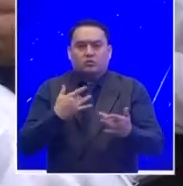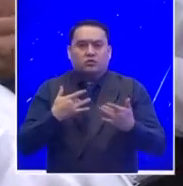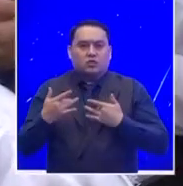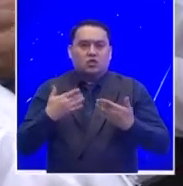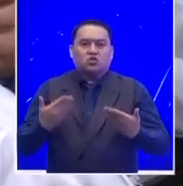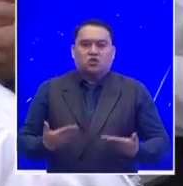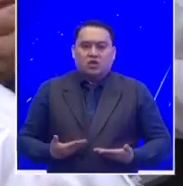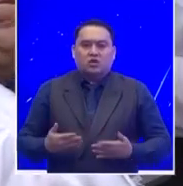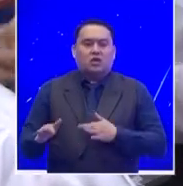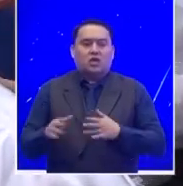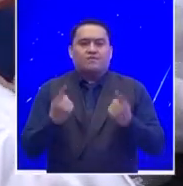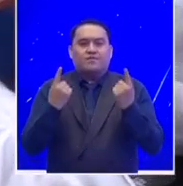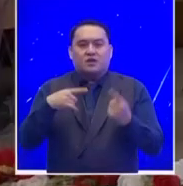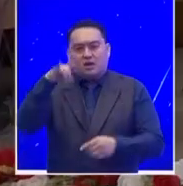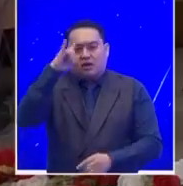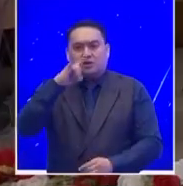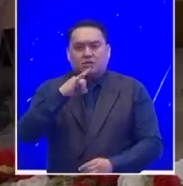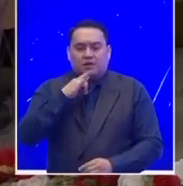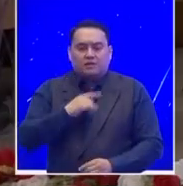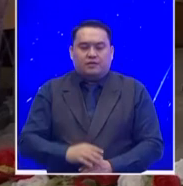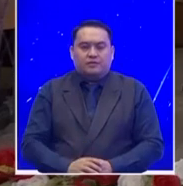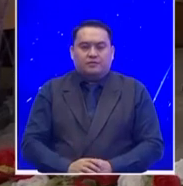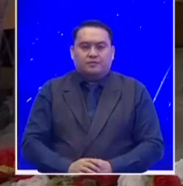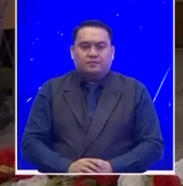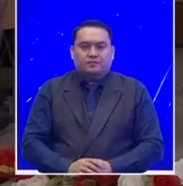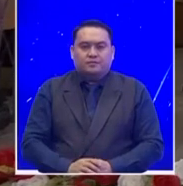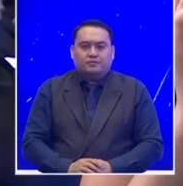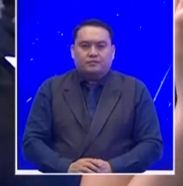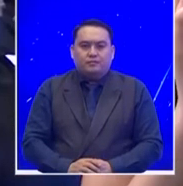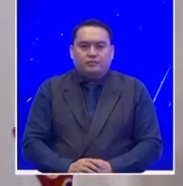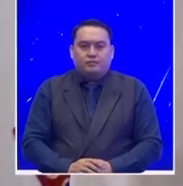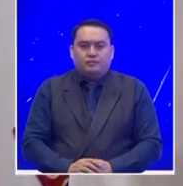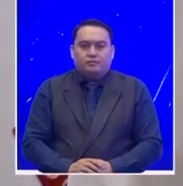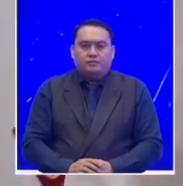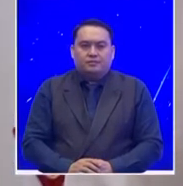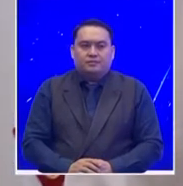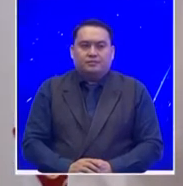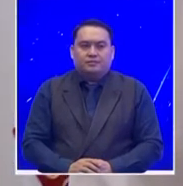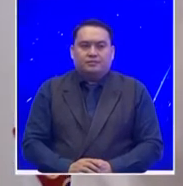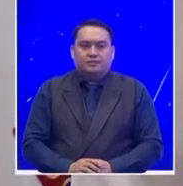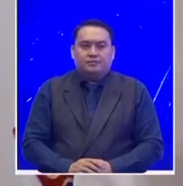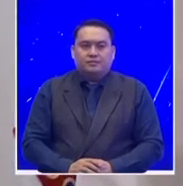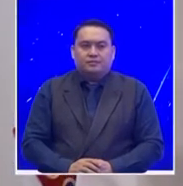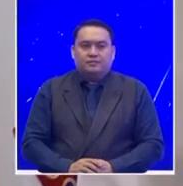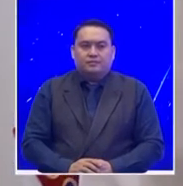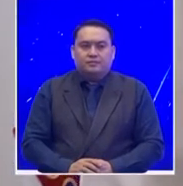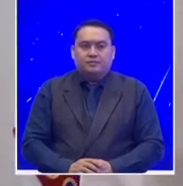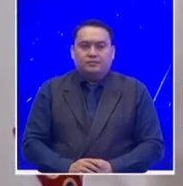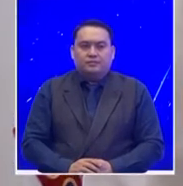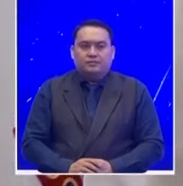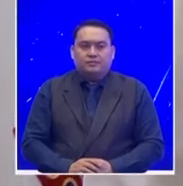сценку о жизни и деятельности великого сына казахской степи. проводятся различные